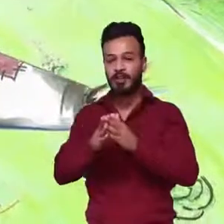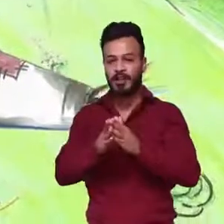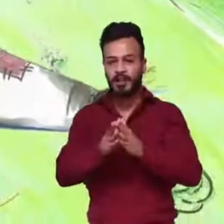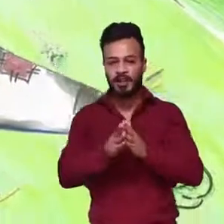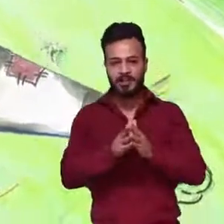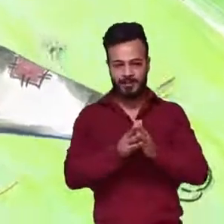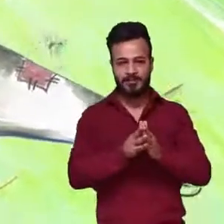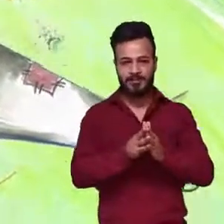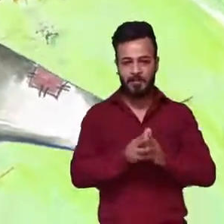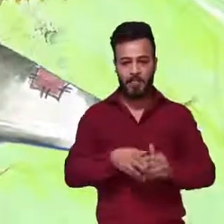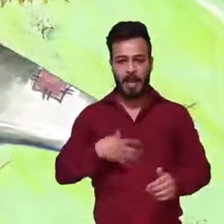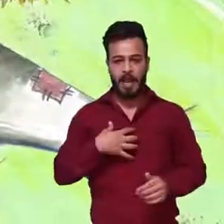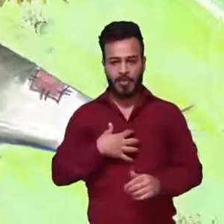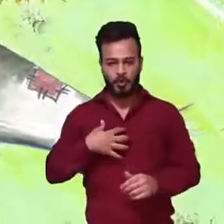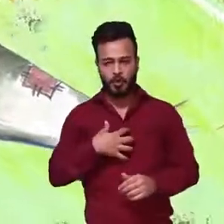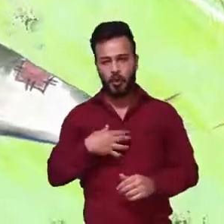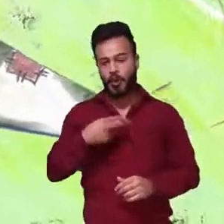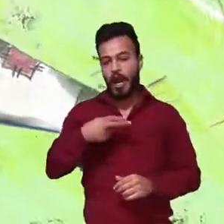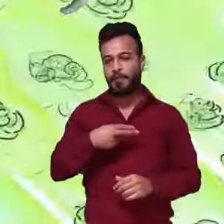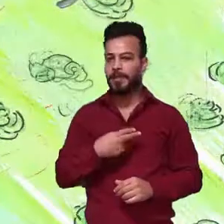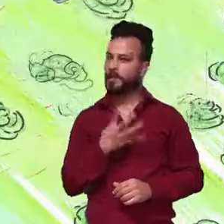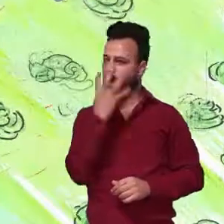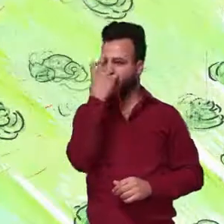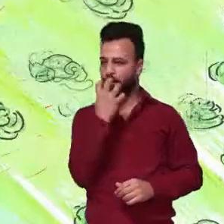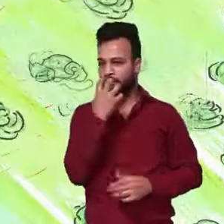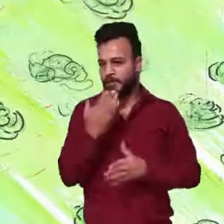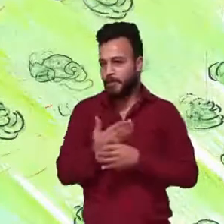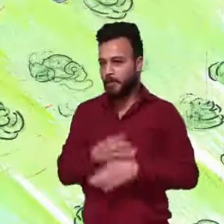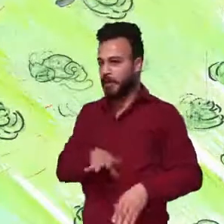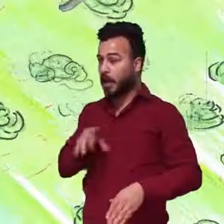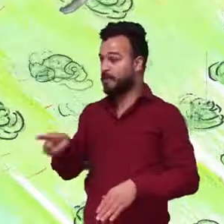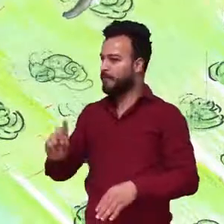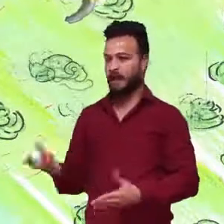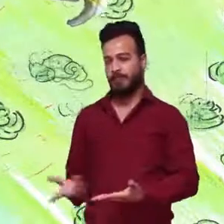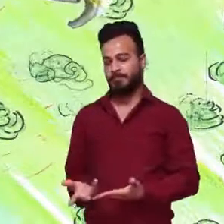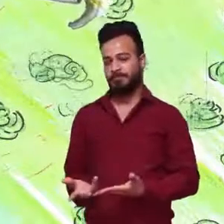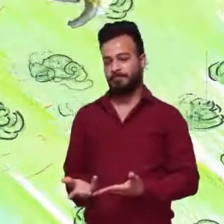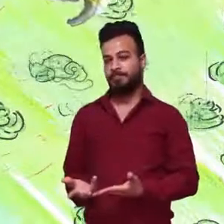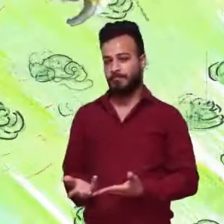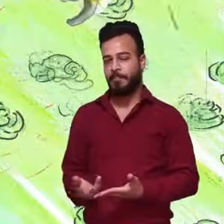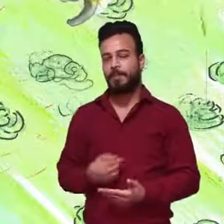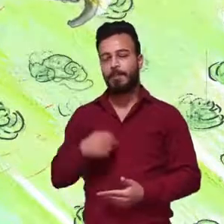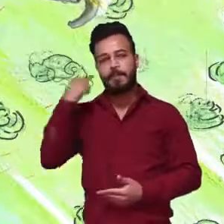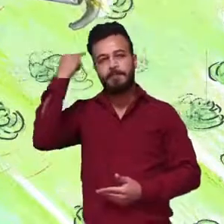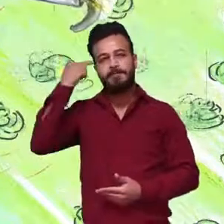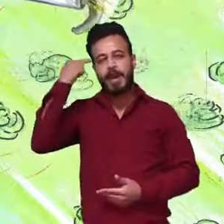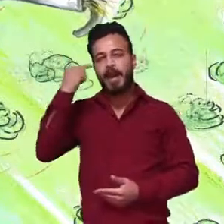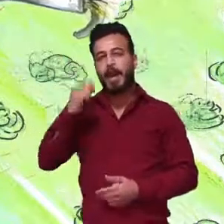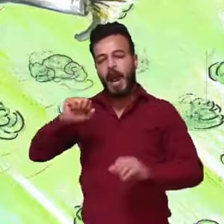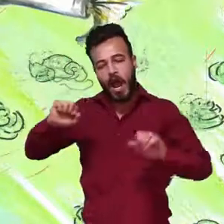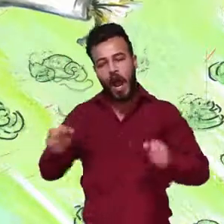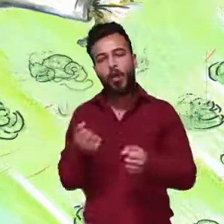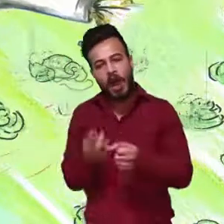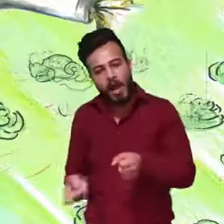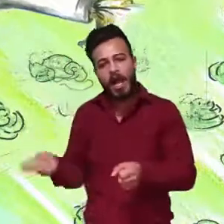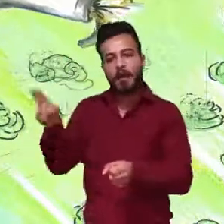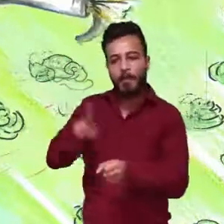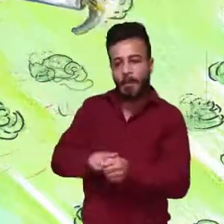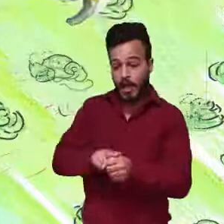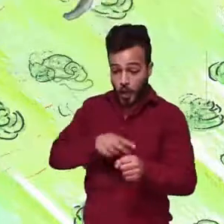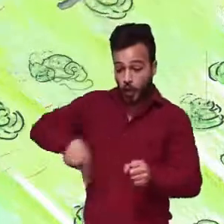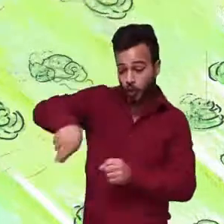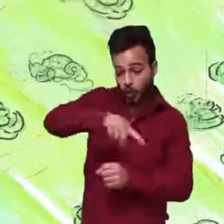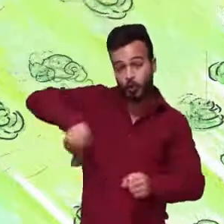أحس الفزاعة عامر بغضب شديد وقال لنفسه: سأحاول مرة أخرى، سأدور